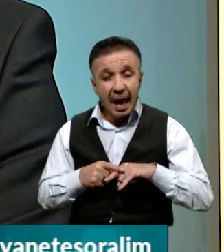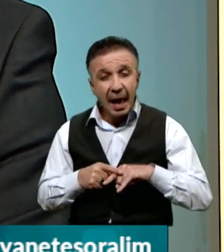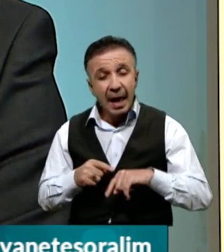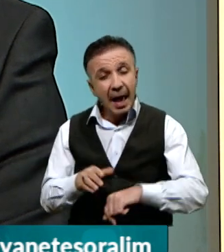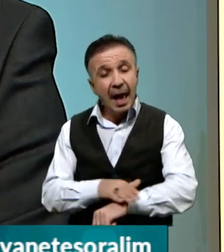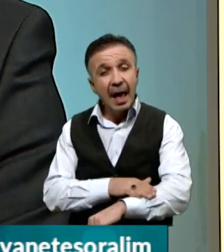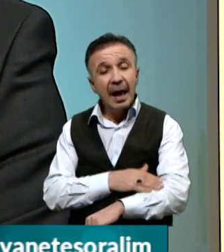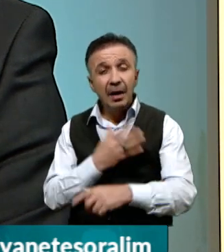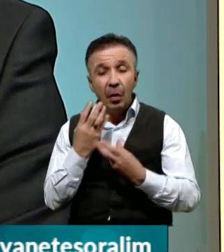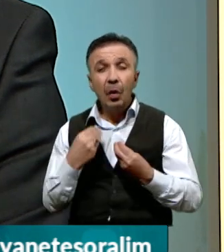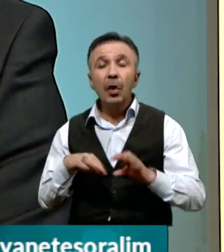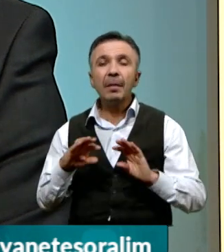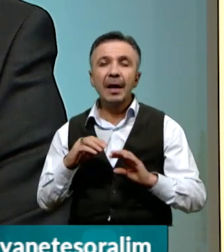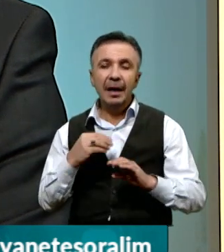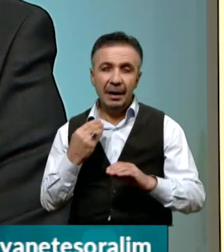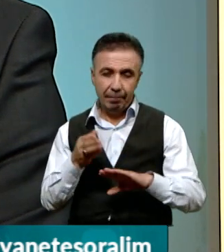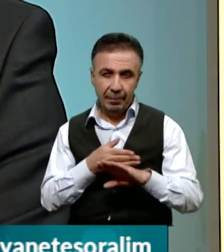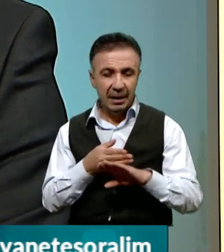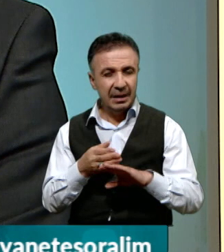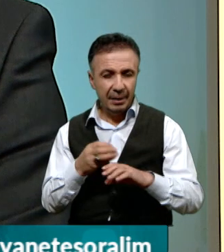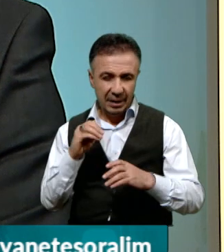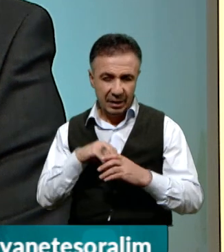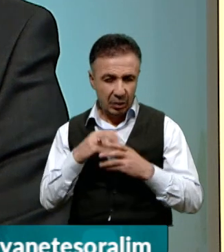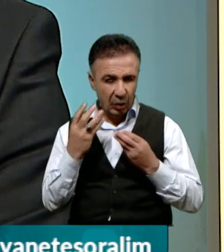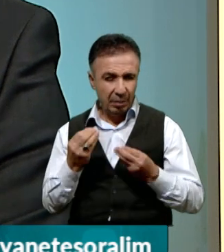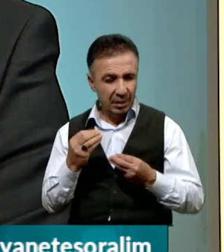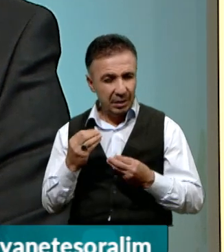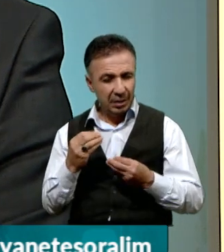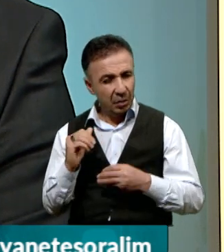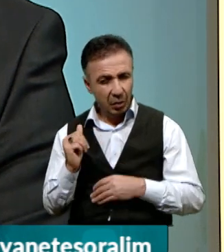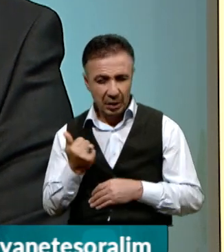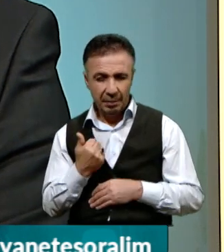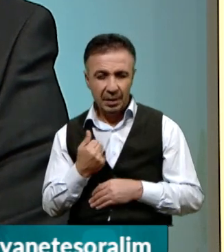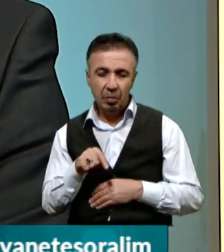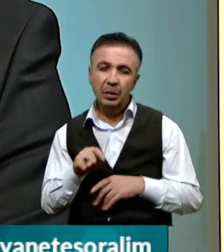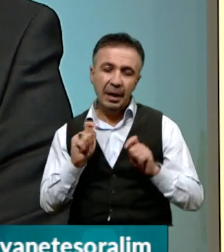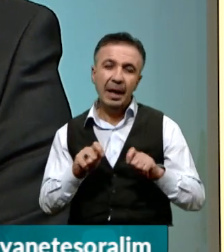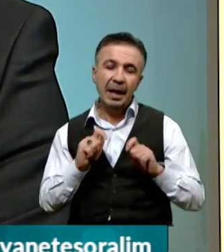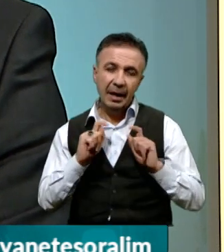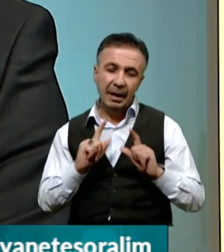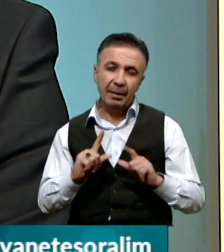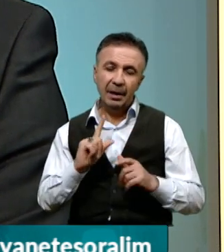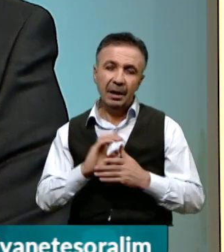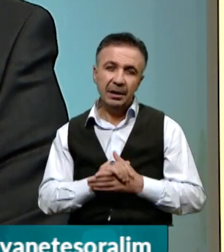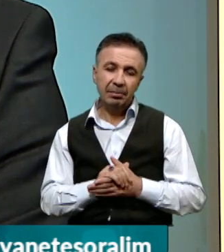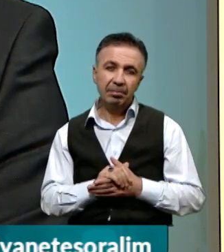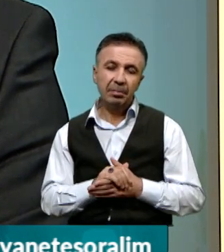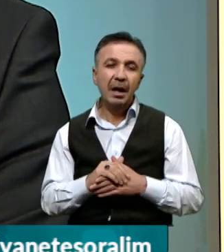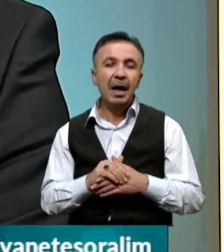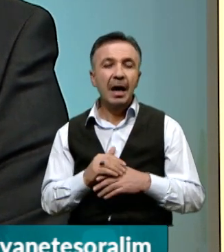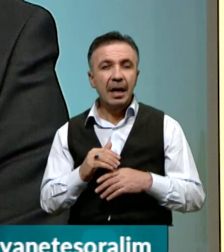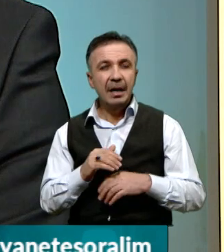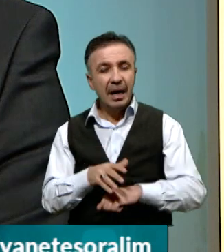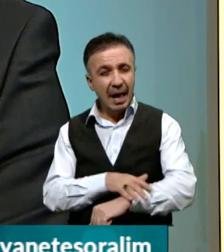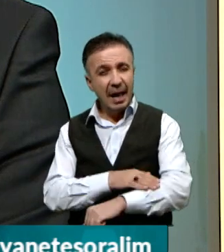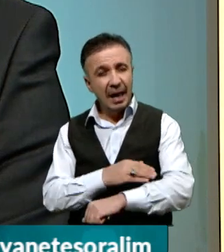sonra diyelim ki unsurlar ihtiva edip etmediği de önemlidir. O halde ne yapmak lazım? Burada yani helal sertifikasının önemi ortaya